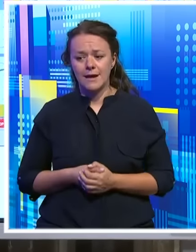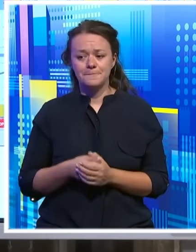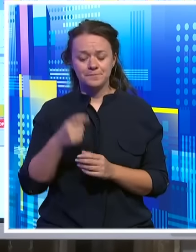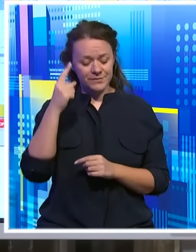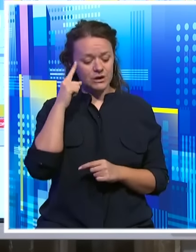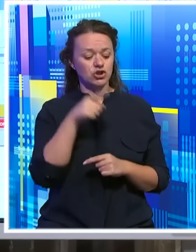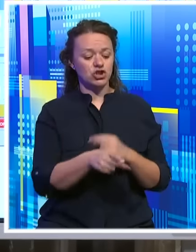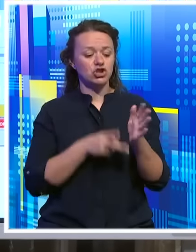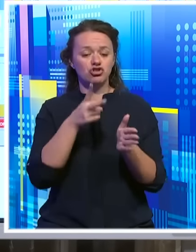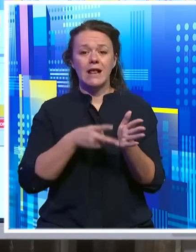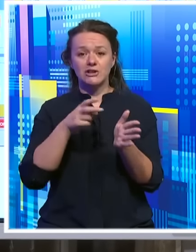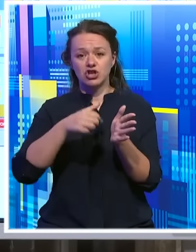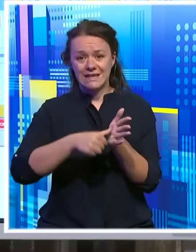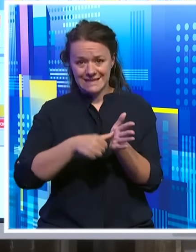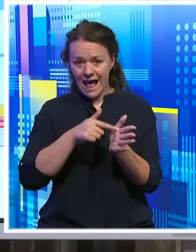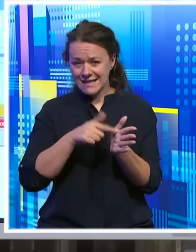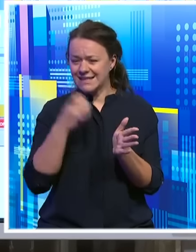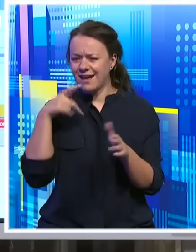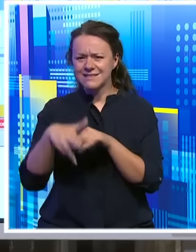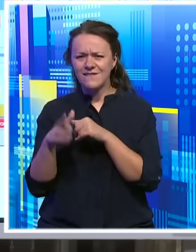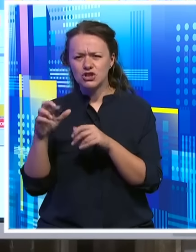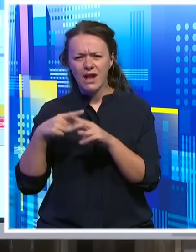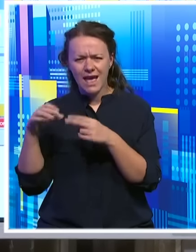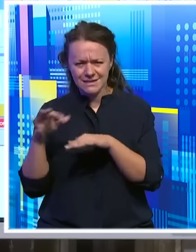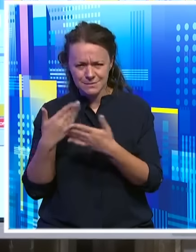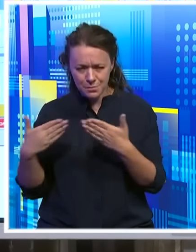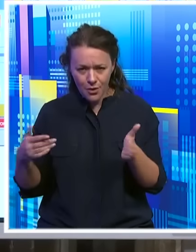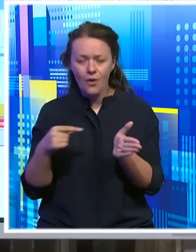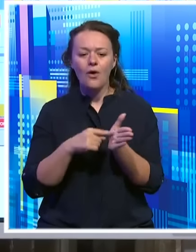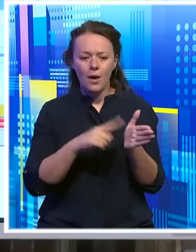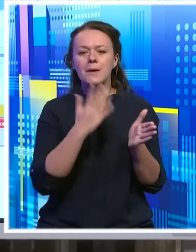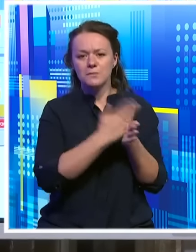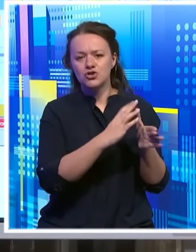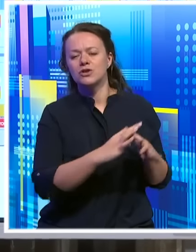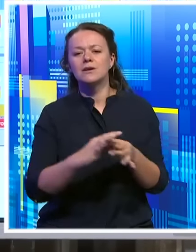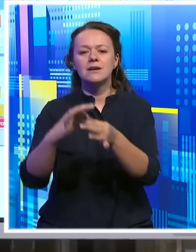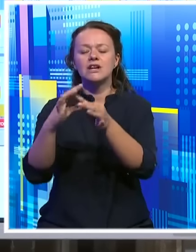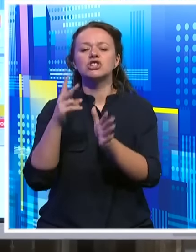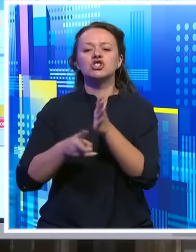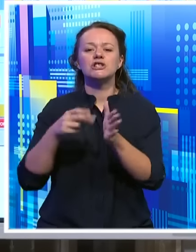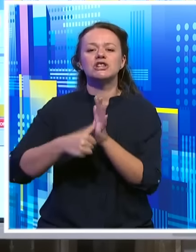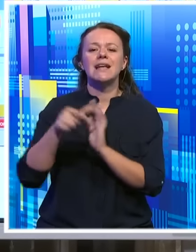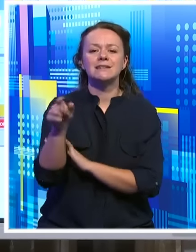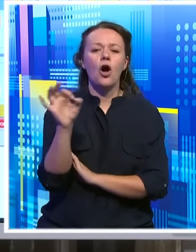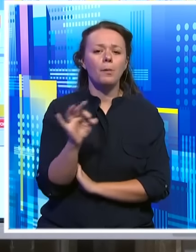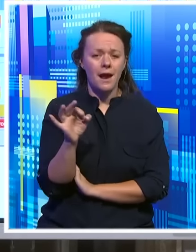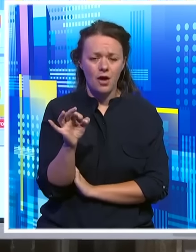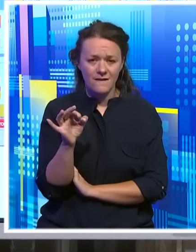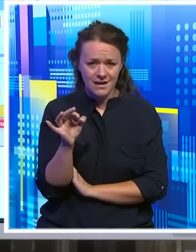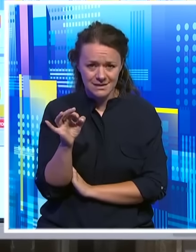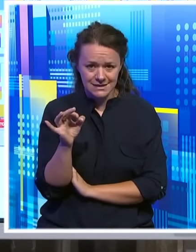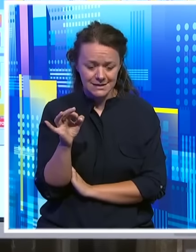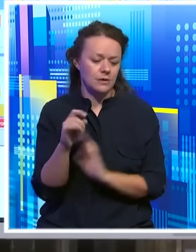stanica posle toga biti urađena i završena, spojena sa železničkom stanicom u Obrenovcu, dakle železničkom prugom